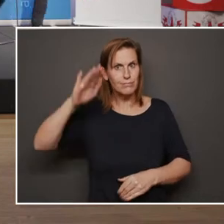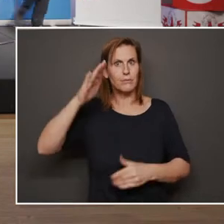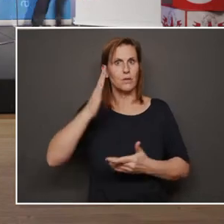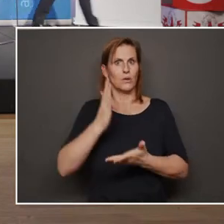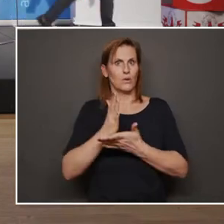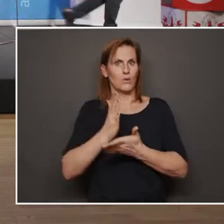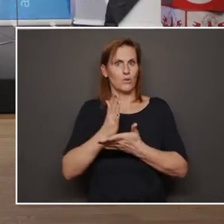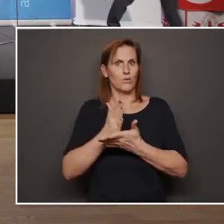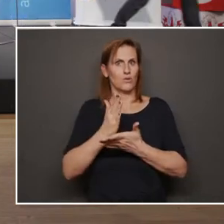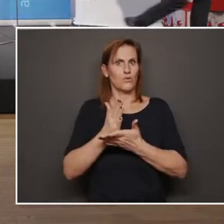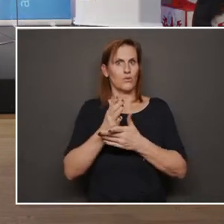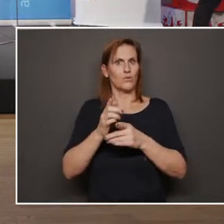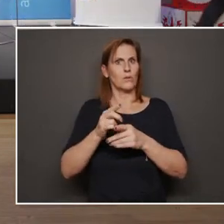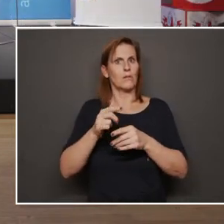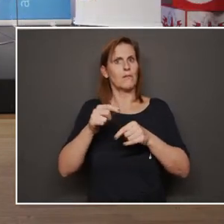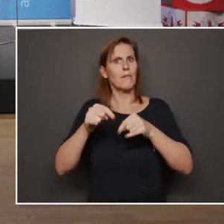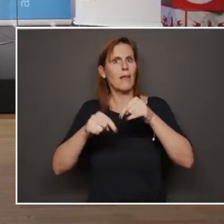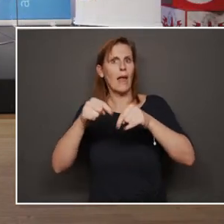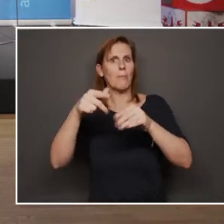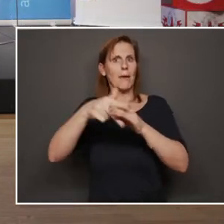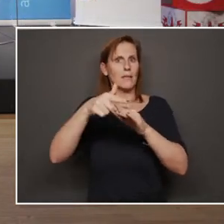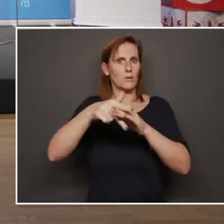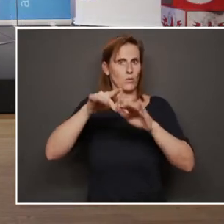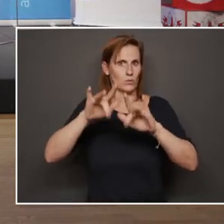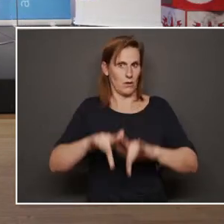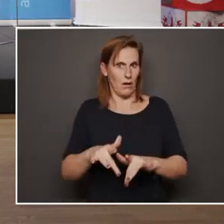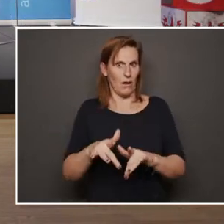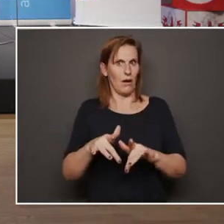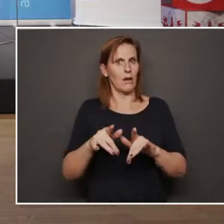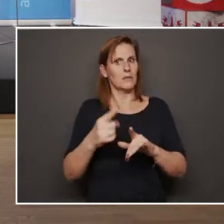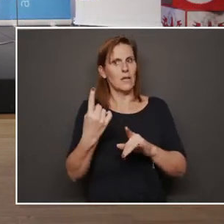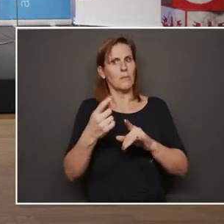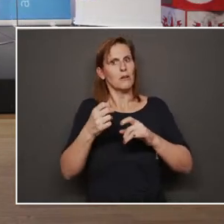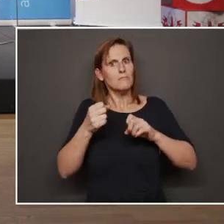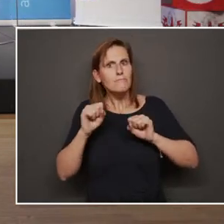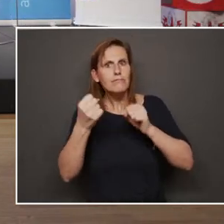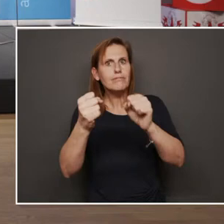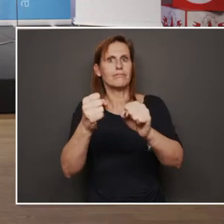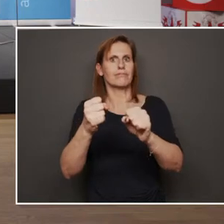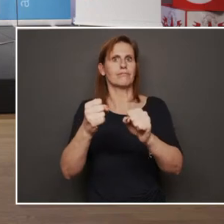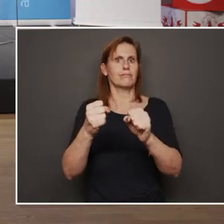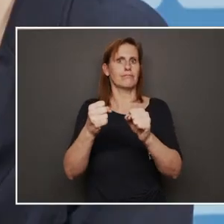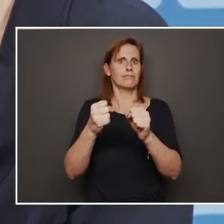ist selbst von Geburt an von einer Gehbehinderung betroffen und sie engagiert sich als